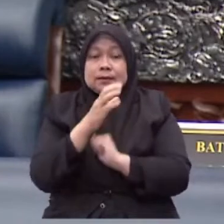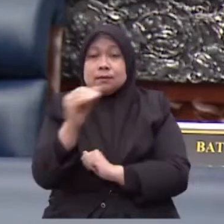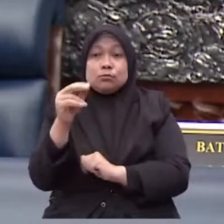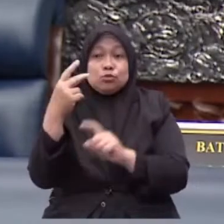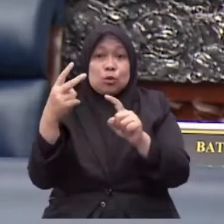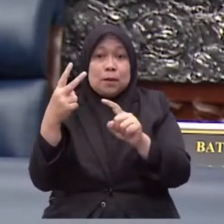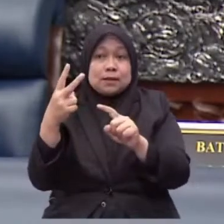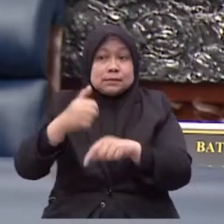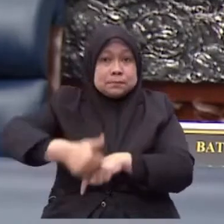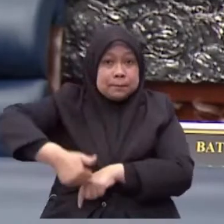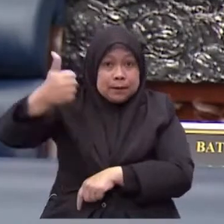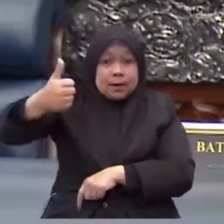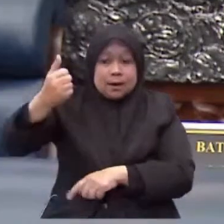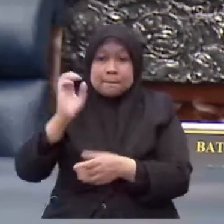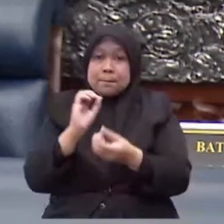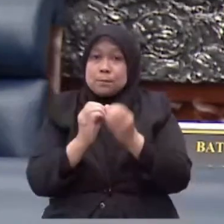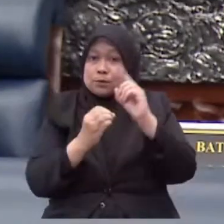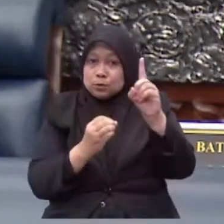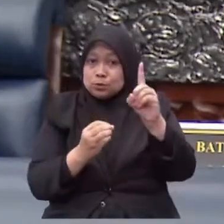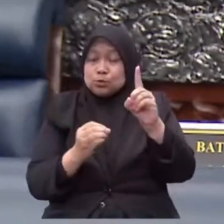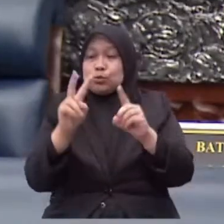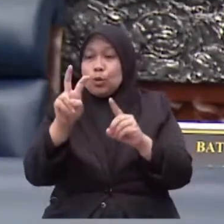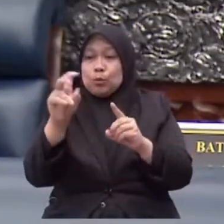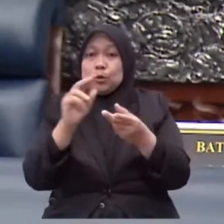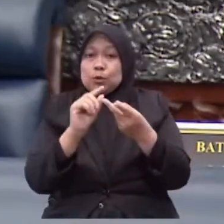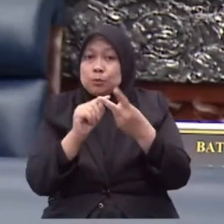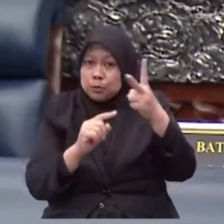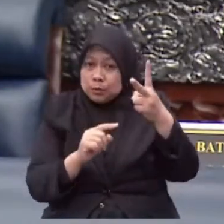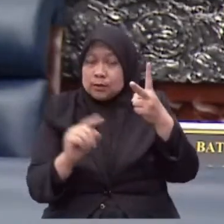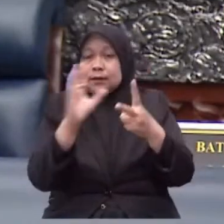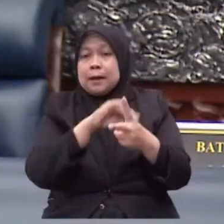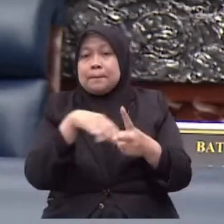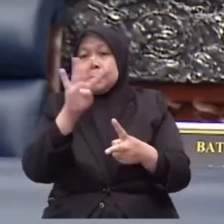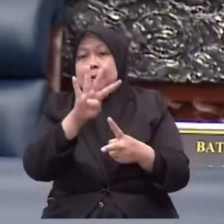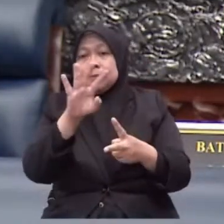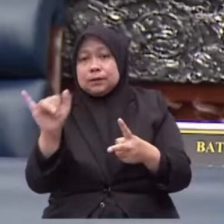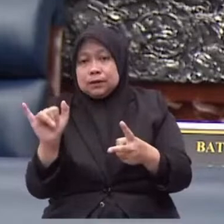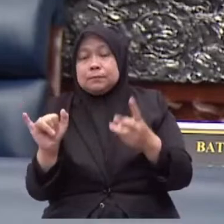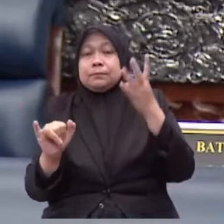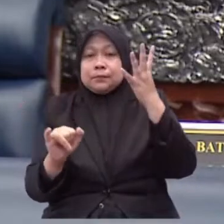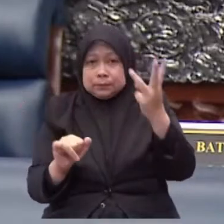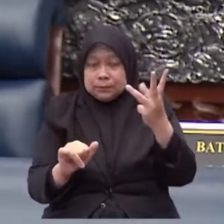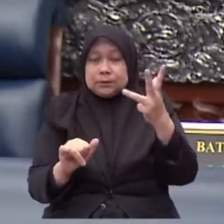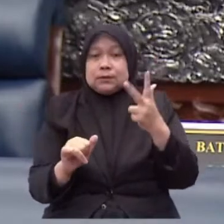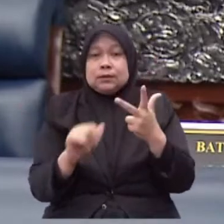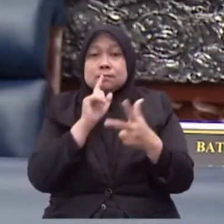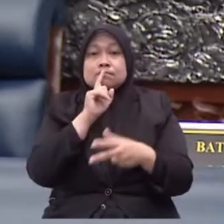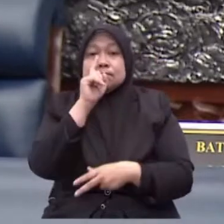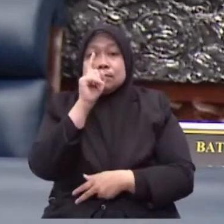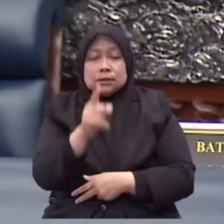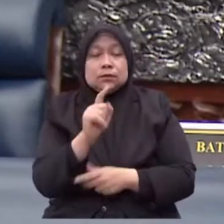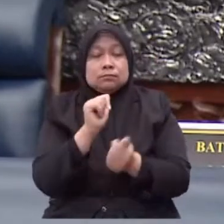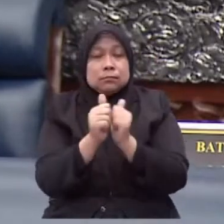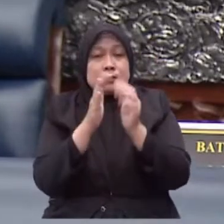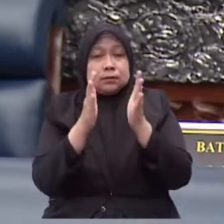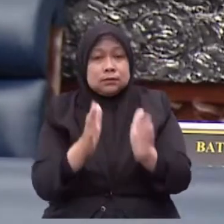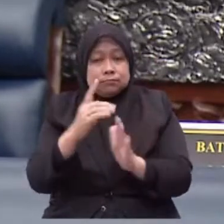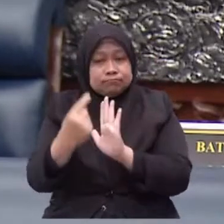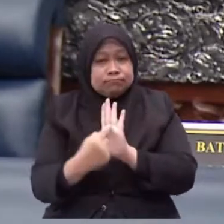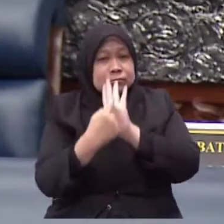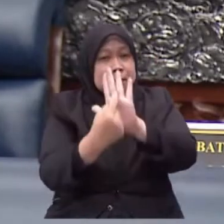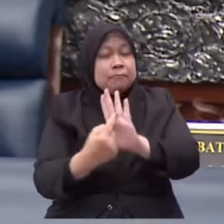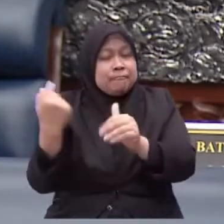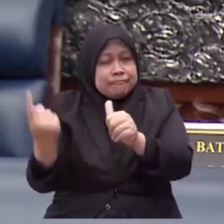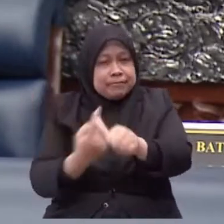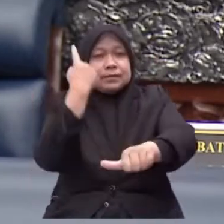12 pemenang pingat emas 20 pemenang pihak perak dan 46 pemenang gangse merupakan atlet penampilan